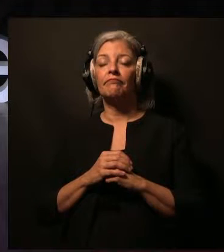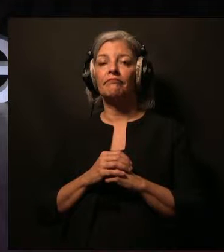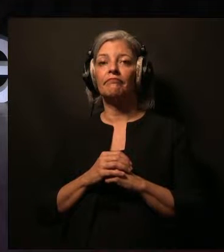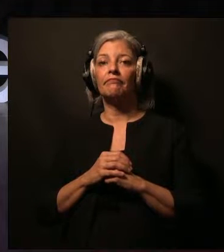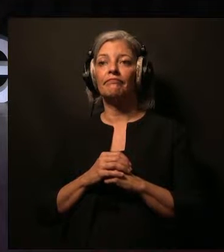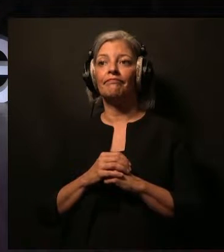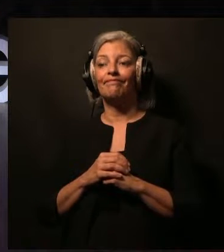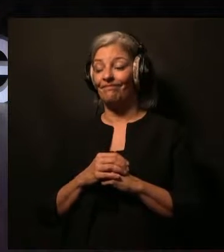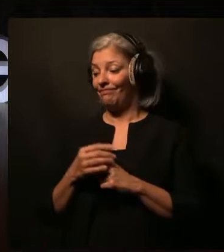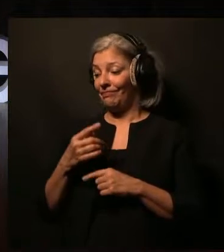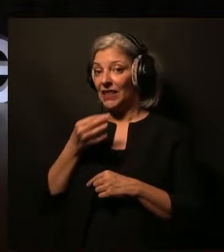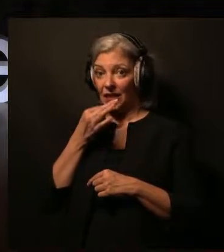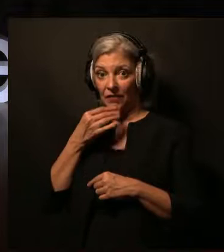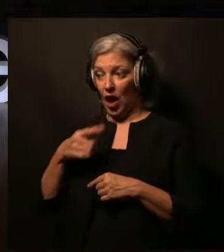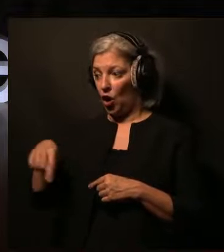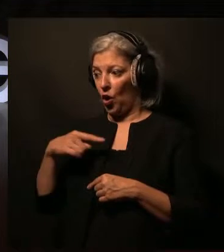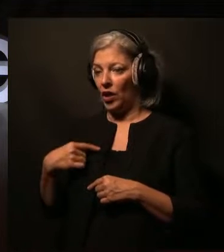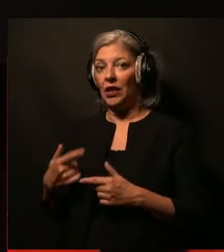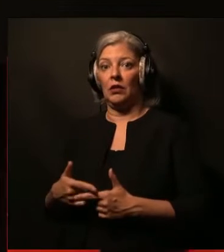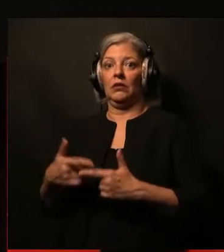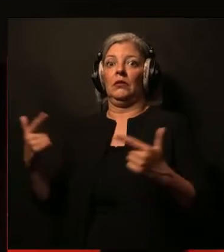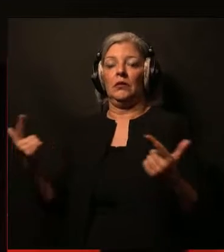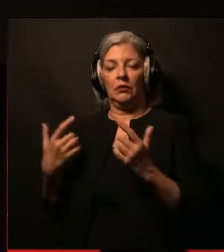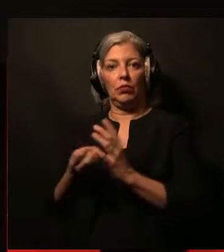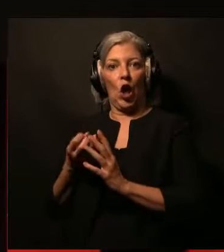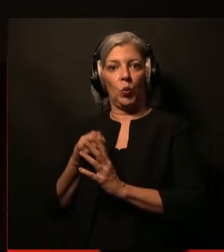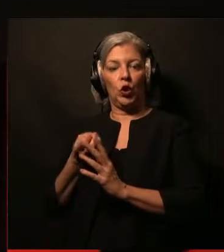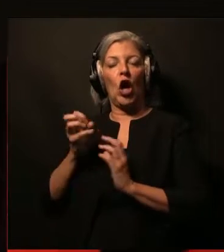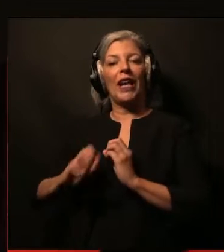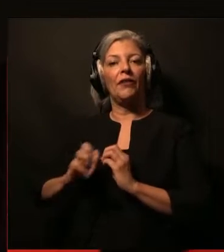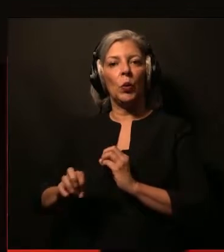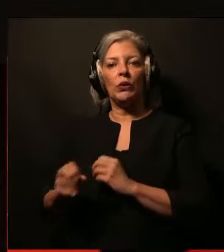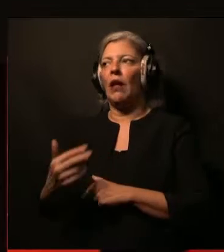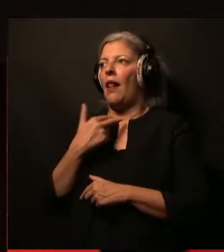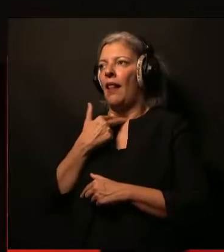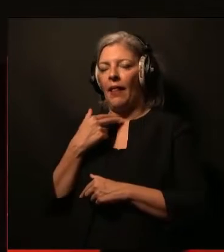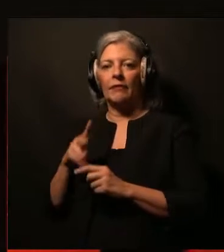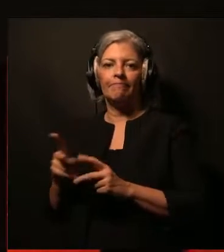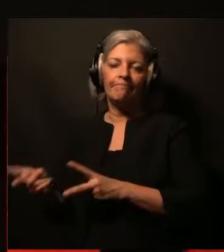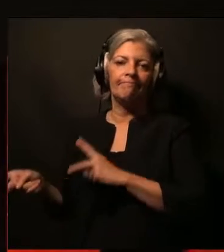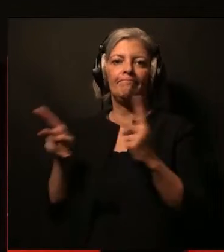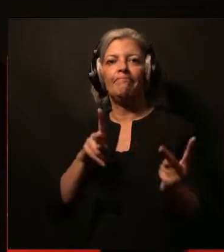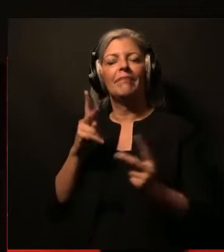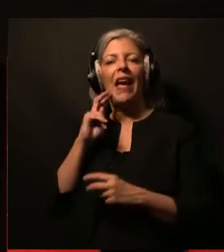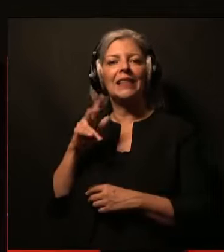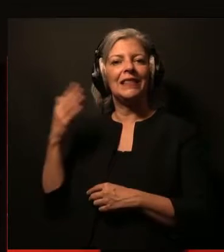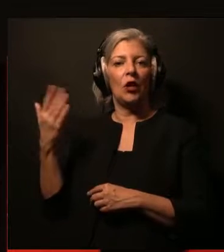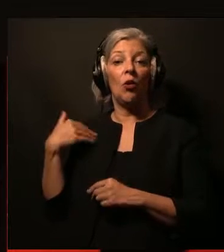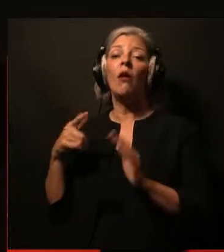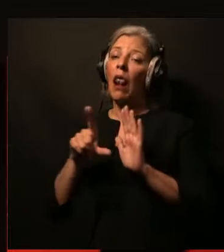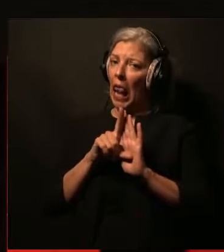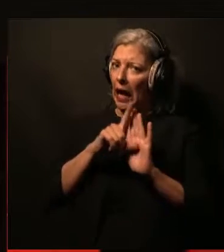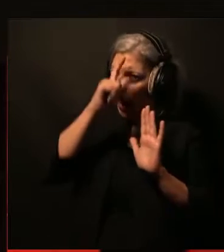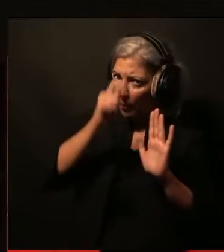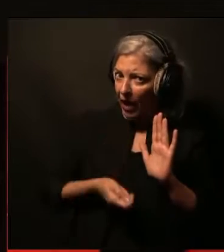sovrapproduzione dei nostri rifiuti siamo costretti a esportarli all'estero legalmente e illegalmente